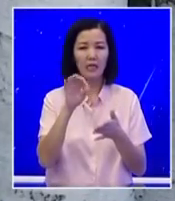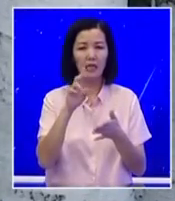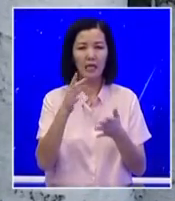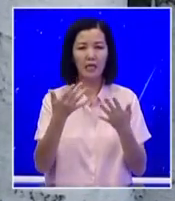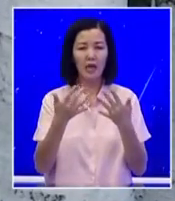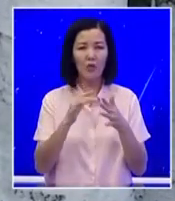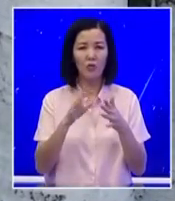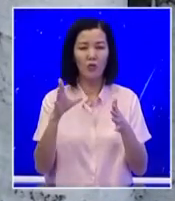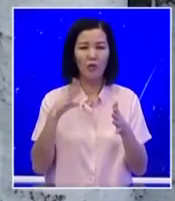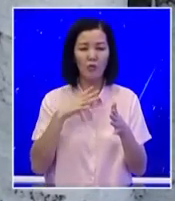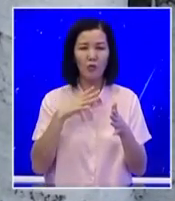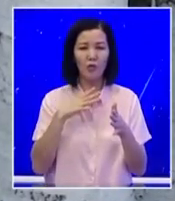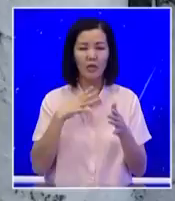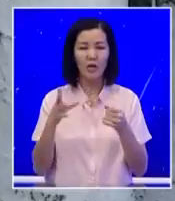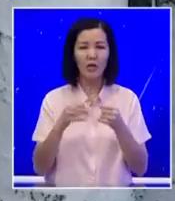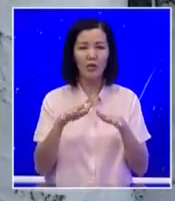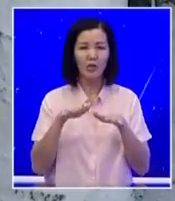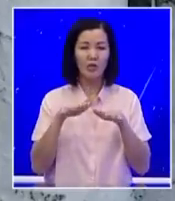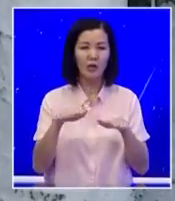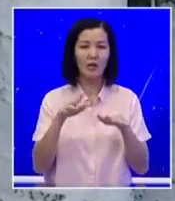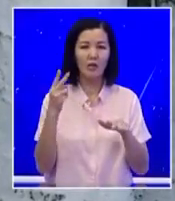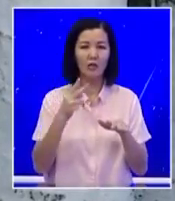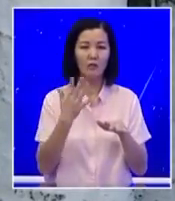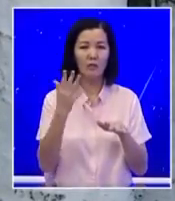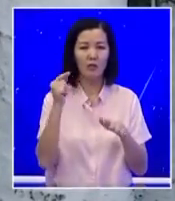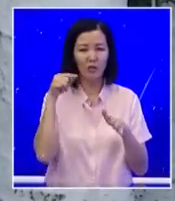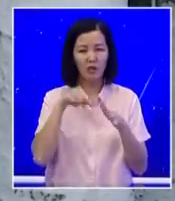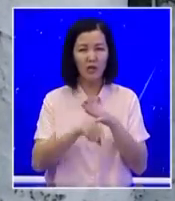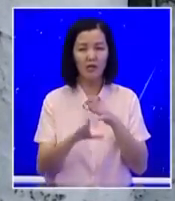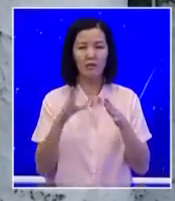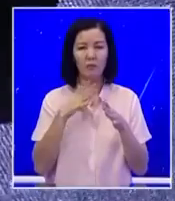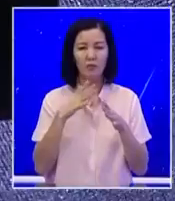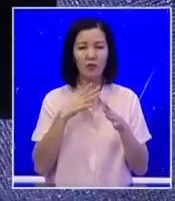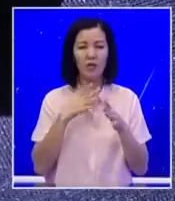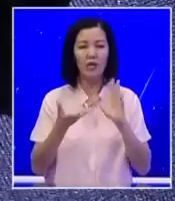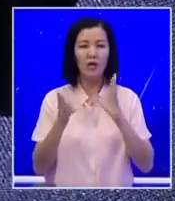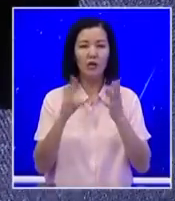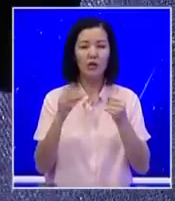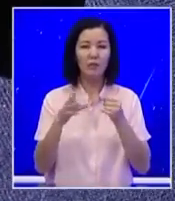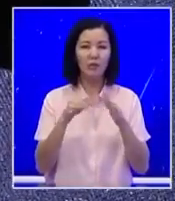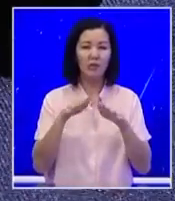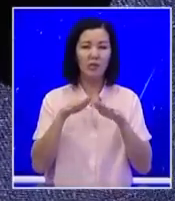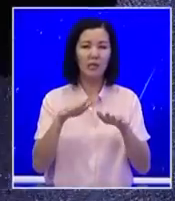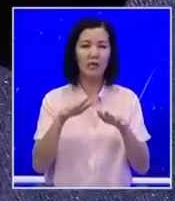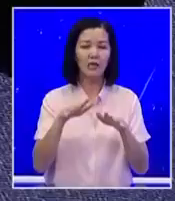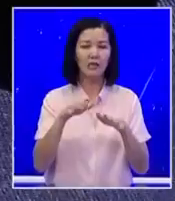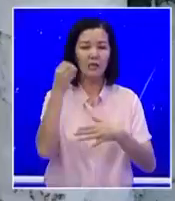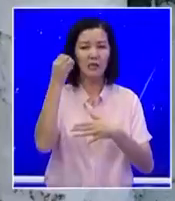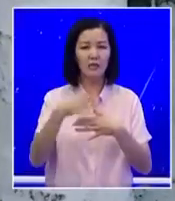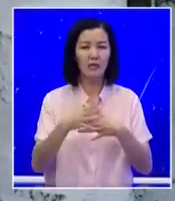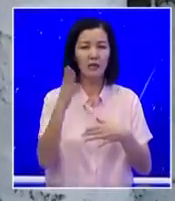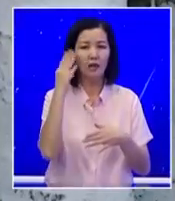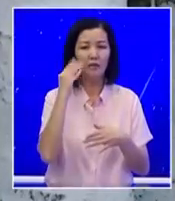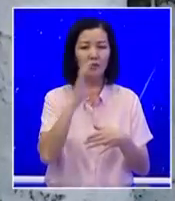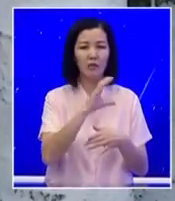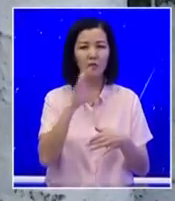болды. Жер асты қатпарларының жылжуы шамамен 25 шақырым тереңдікте болған дейді мамандар. Жалпы жер сілкінісінің эпицентрі Алматыдан солтүстік шығысқа